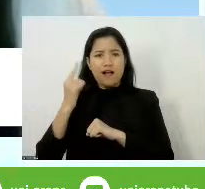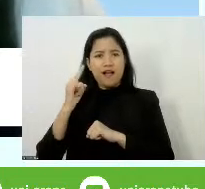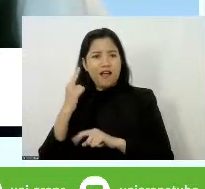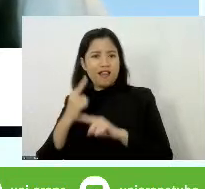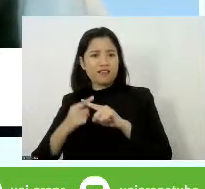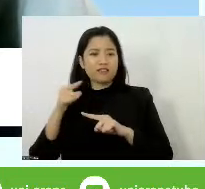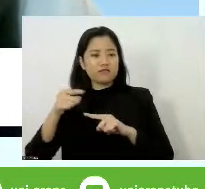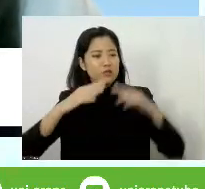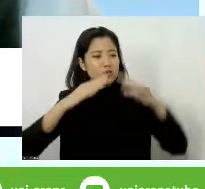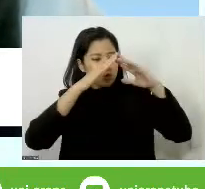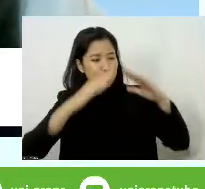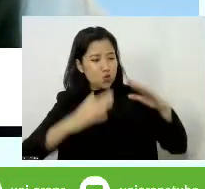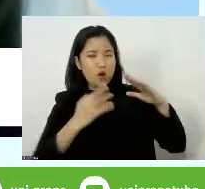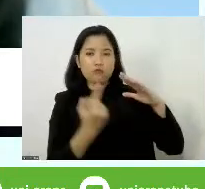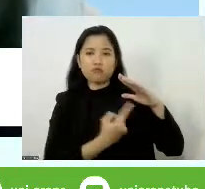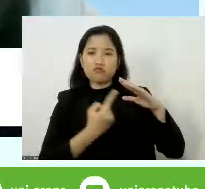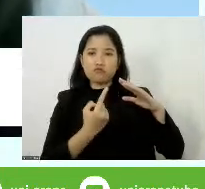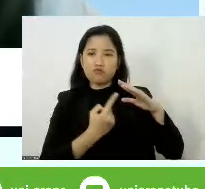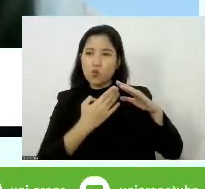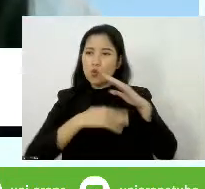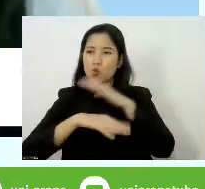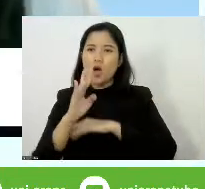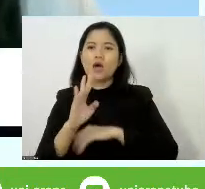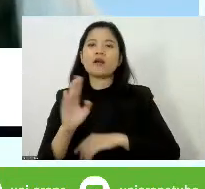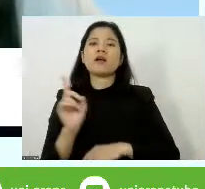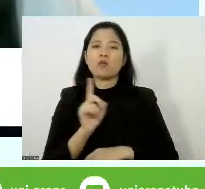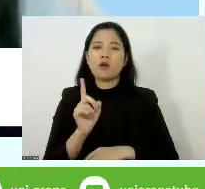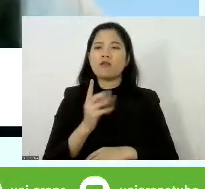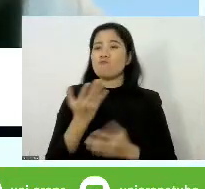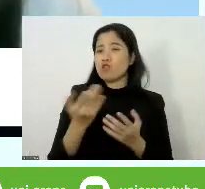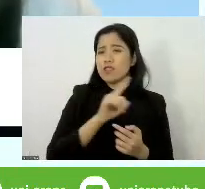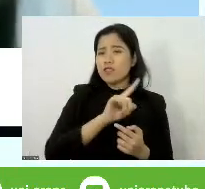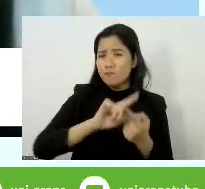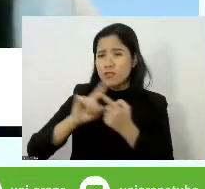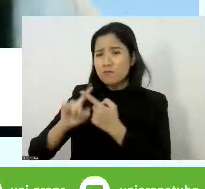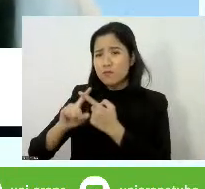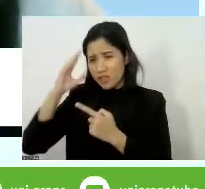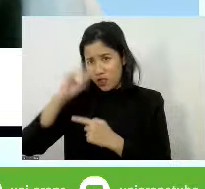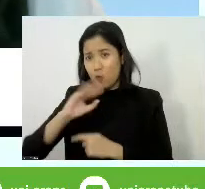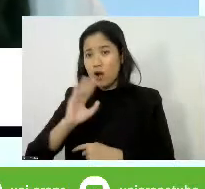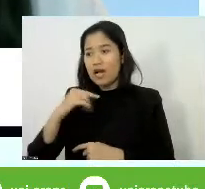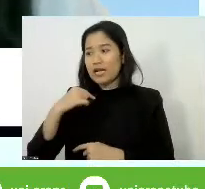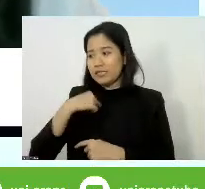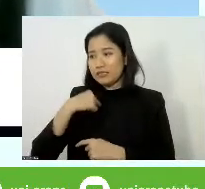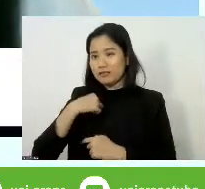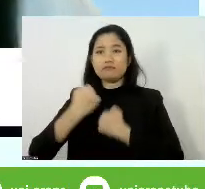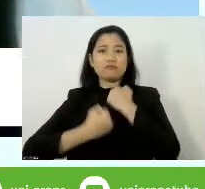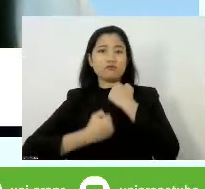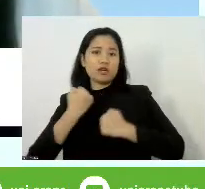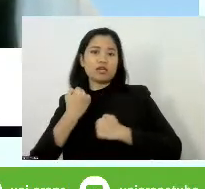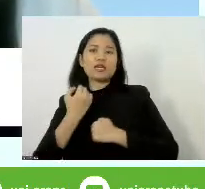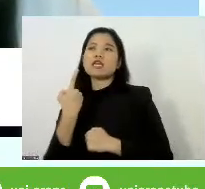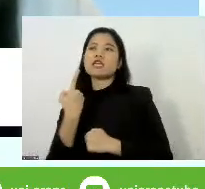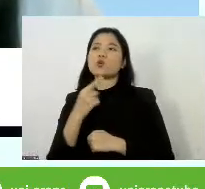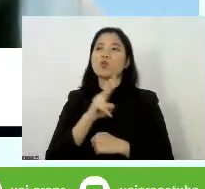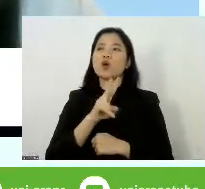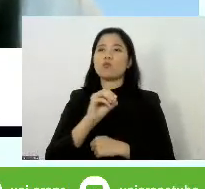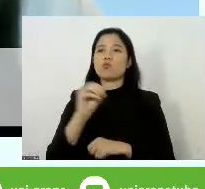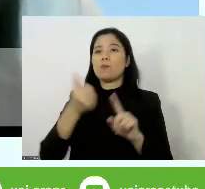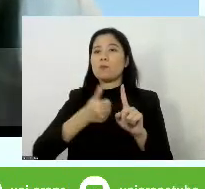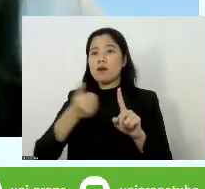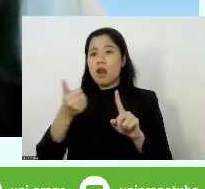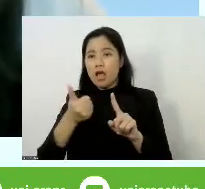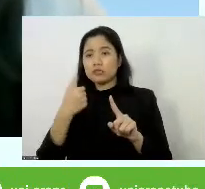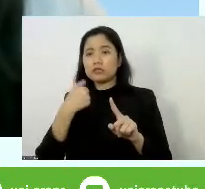dan aku nggak tahu teman-teman kalau enggak tapi kebutuhan berkebun sejak tahun 2016 jadi pada saat